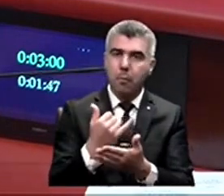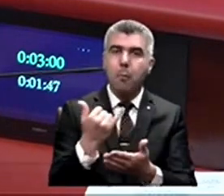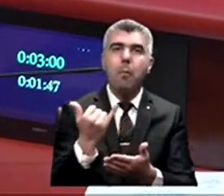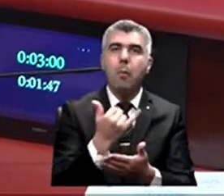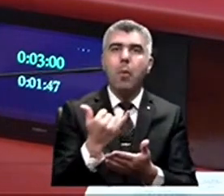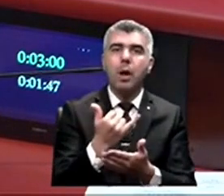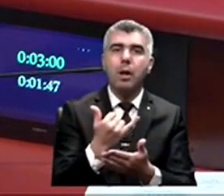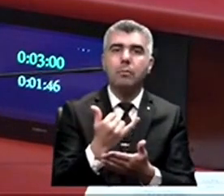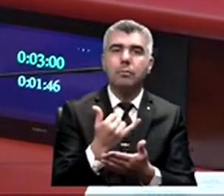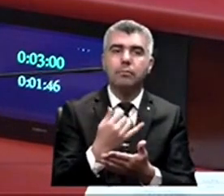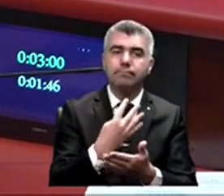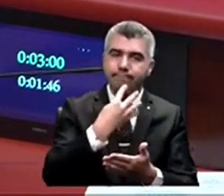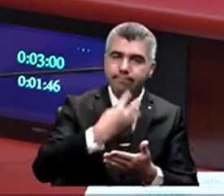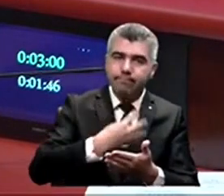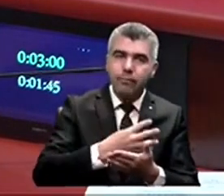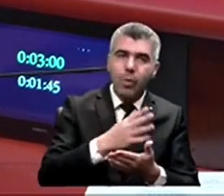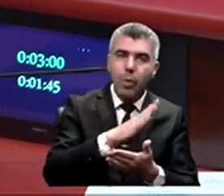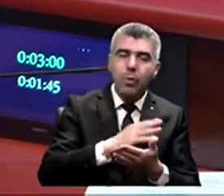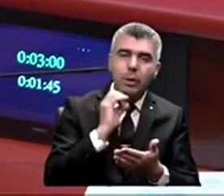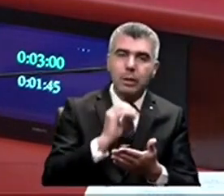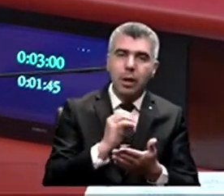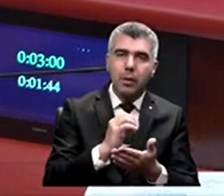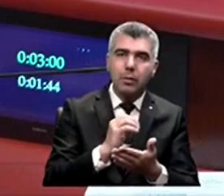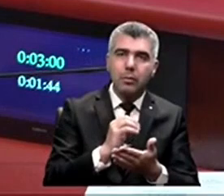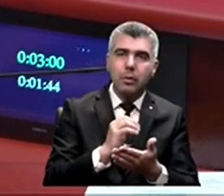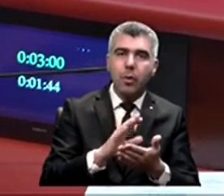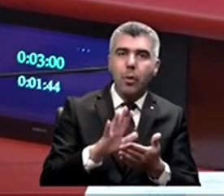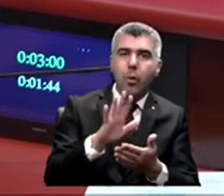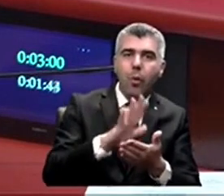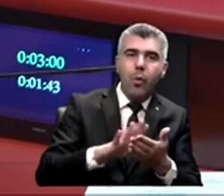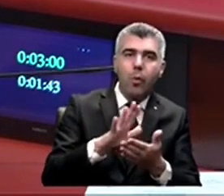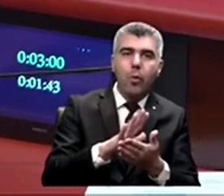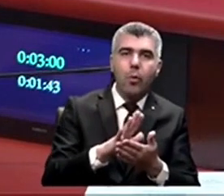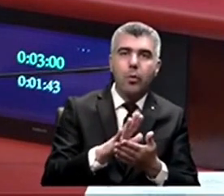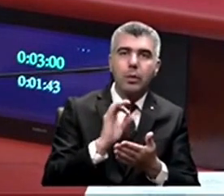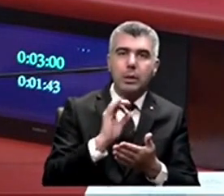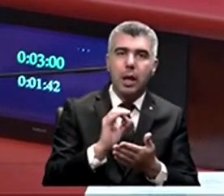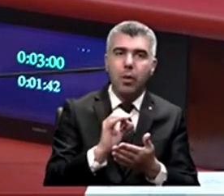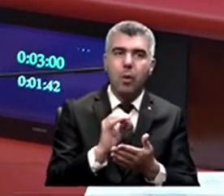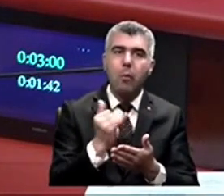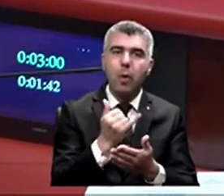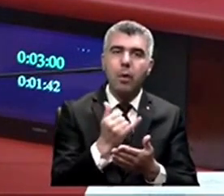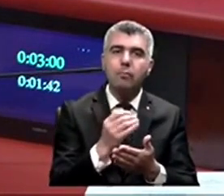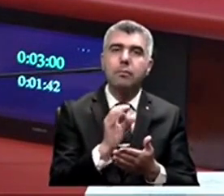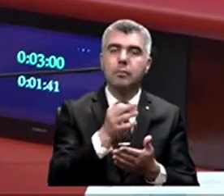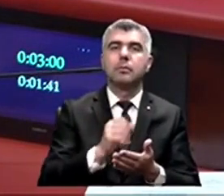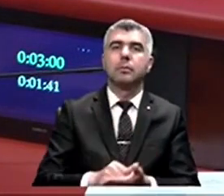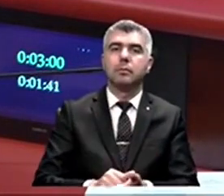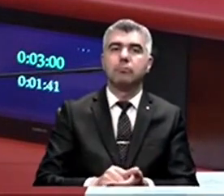كبير من التيارات التي تاتي من جهات اخرى، حصنوا